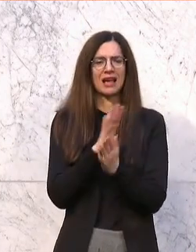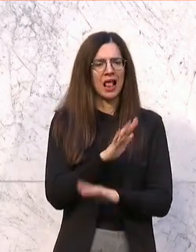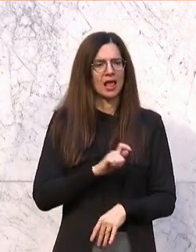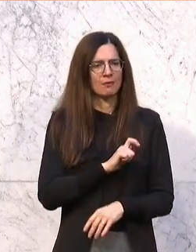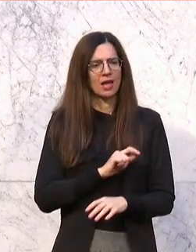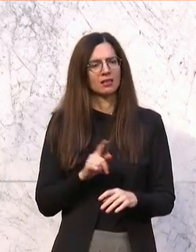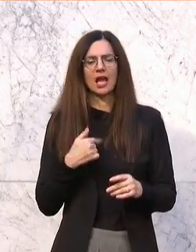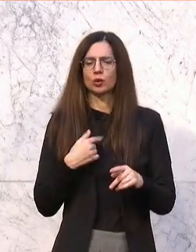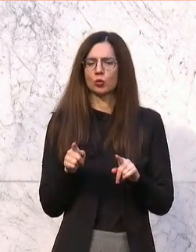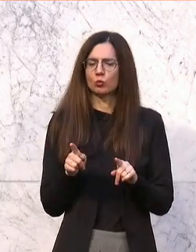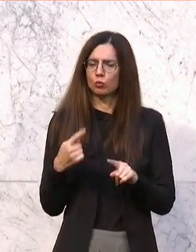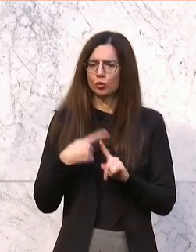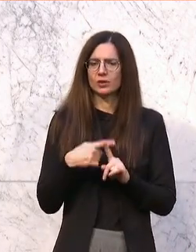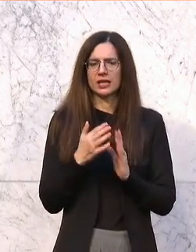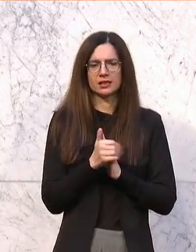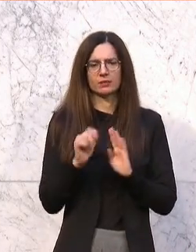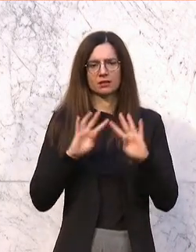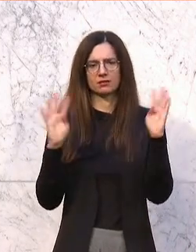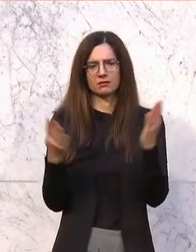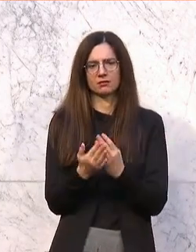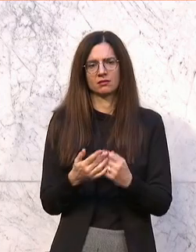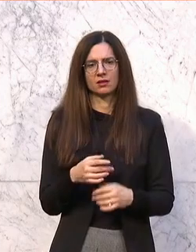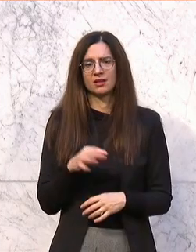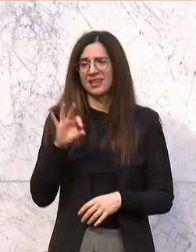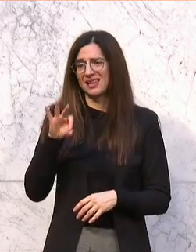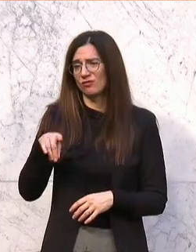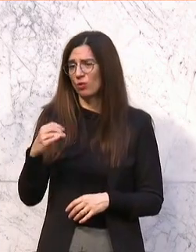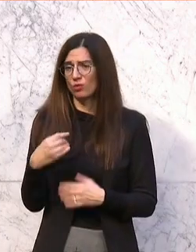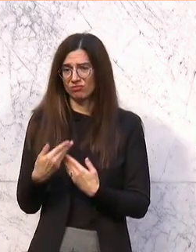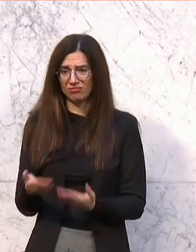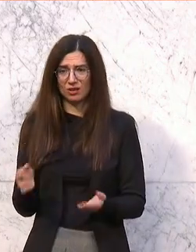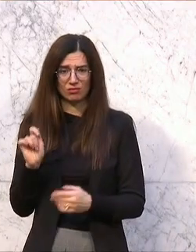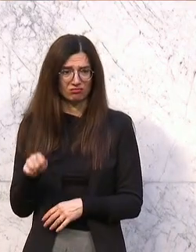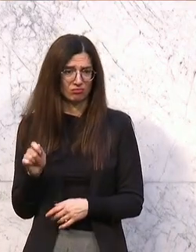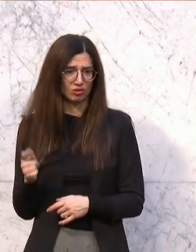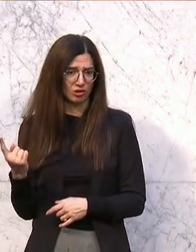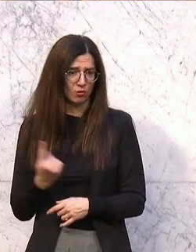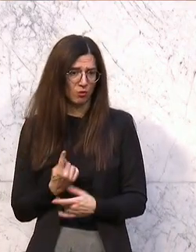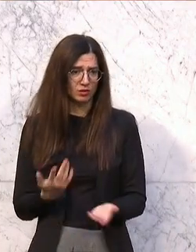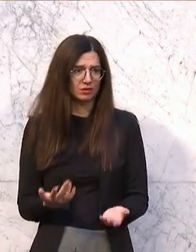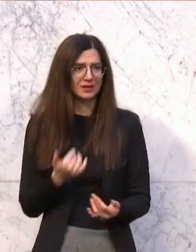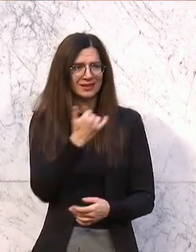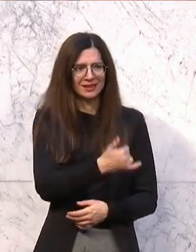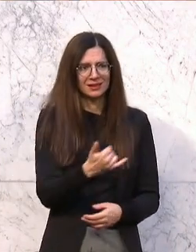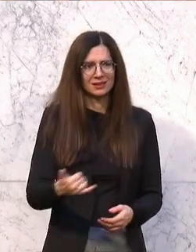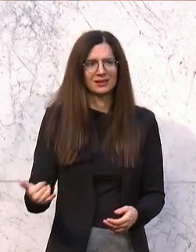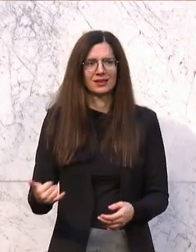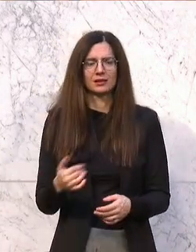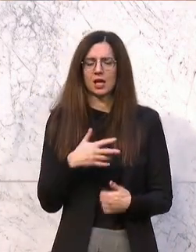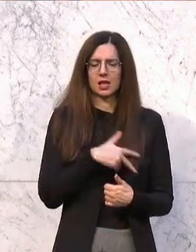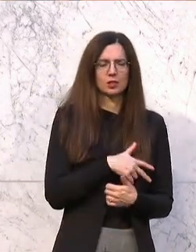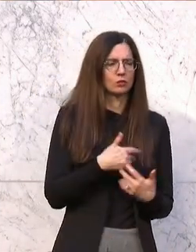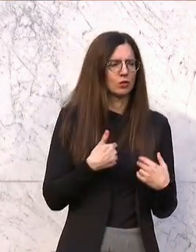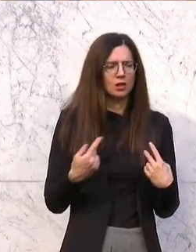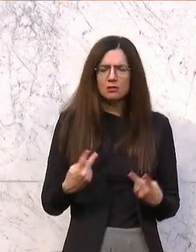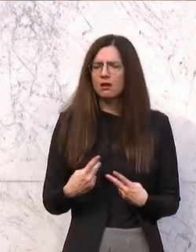sind dort gesessen, leider kein Abgeordneter von der Freiheitlichen Partei. Und jeder hat dann dort können, von der SPÖ, das